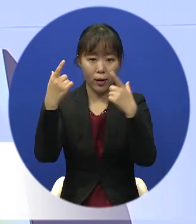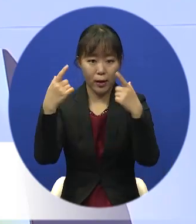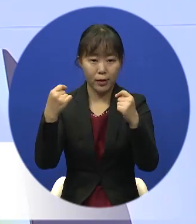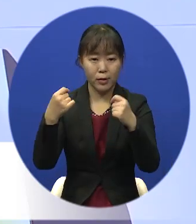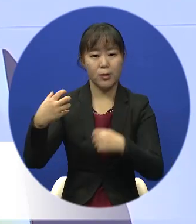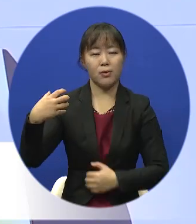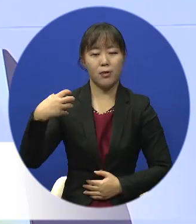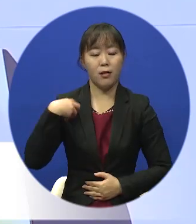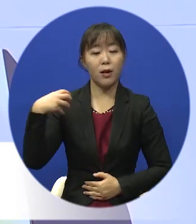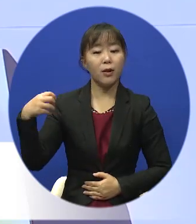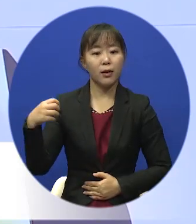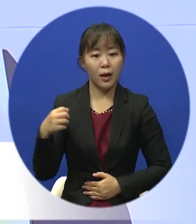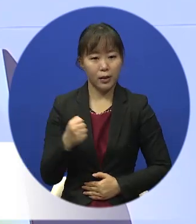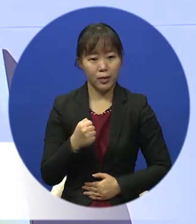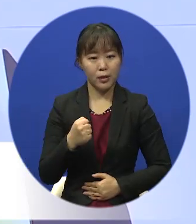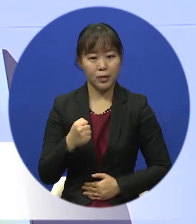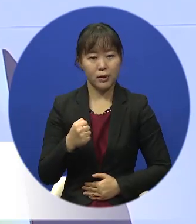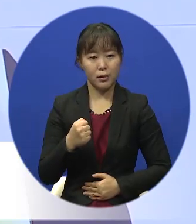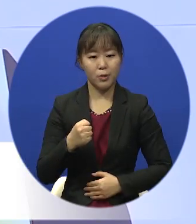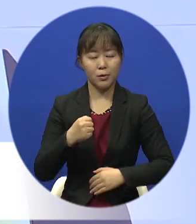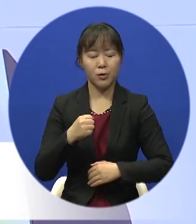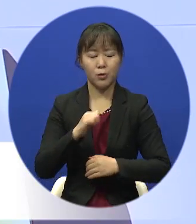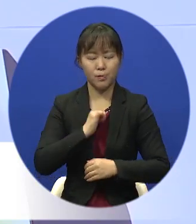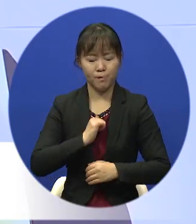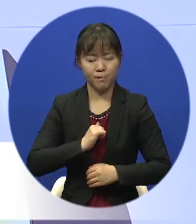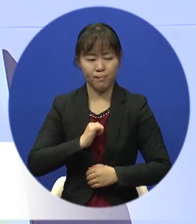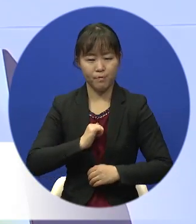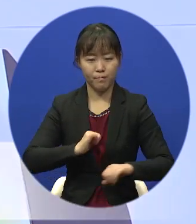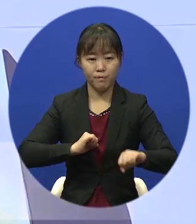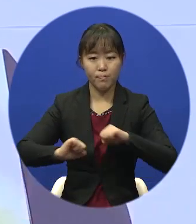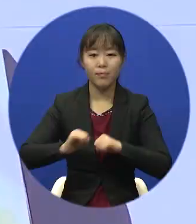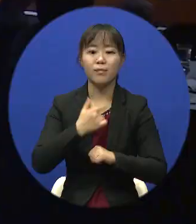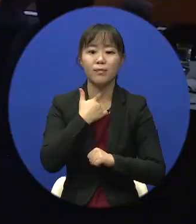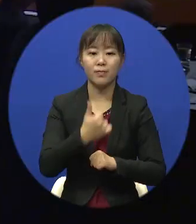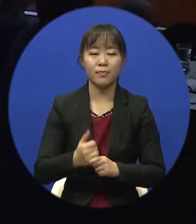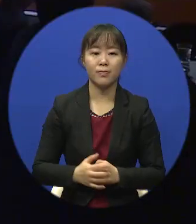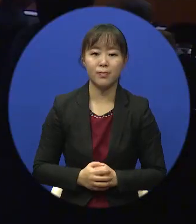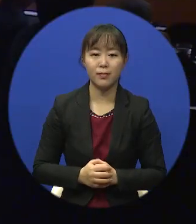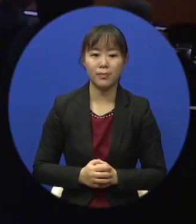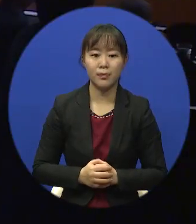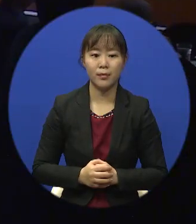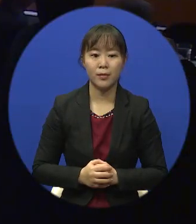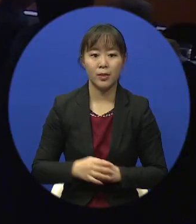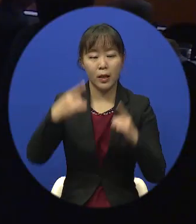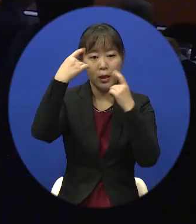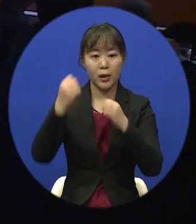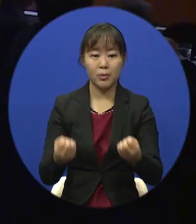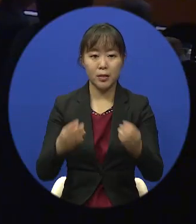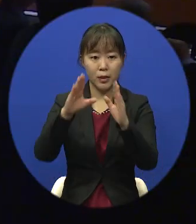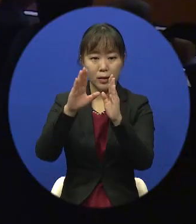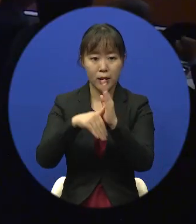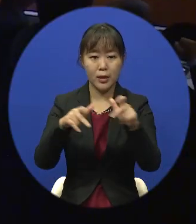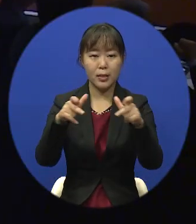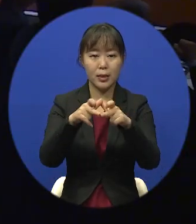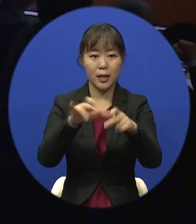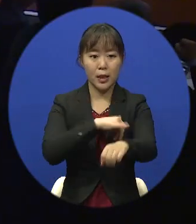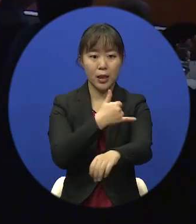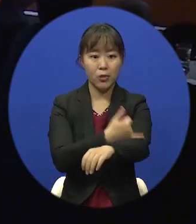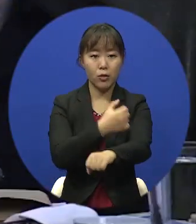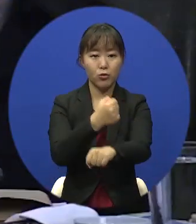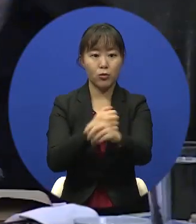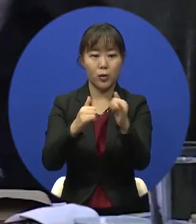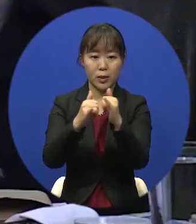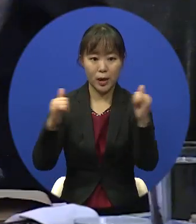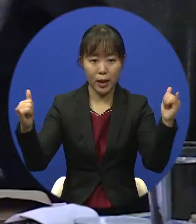감당할 수밖에 없는 직무를 묵묵히 수행해 왔습니다. 기념식에서는 장애인 인권유공자